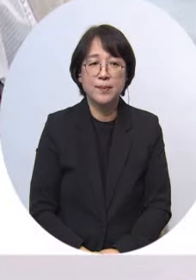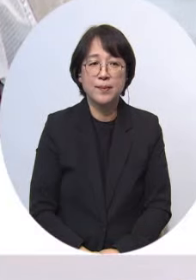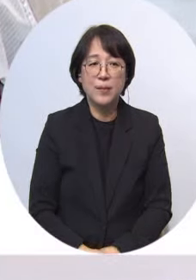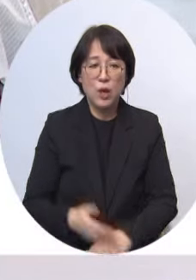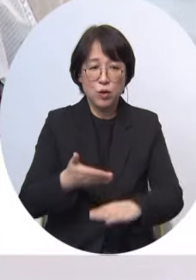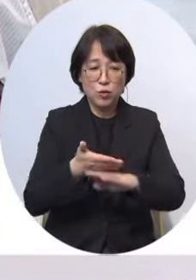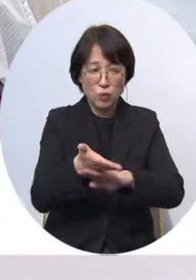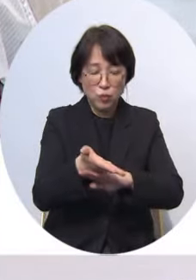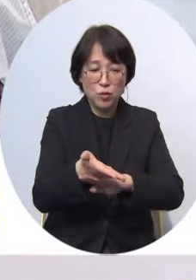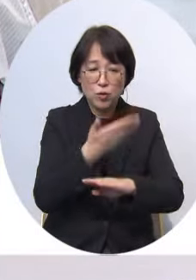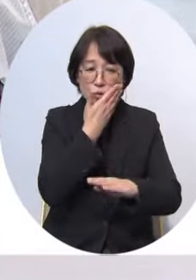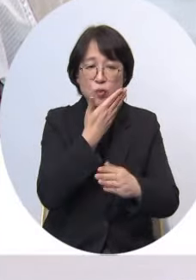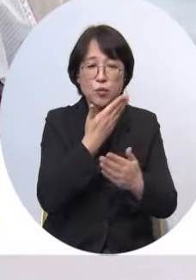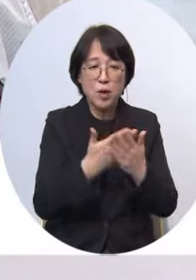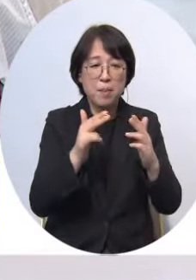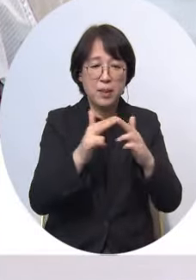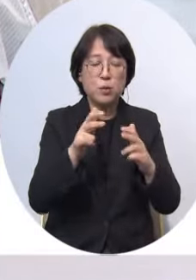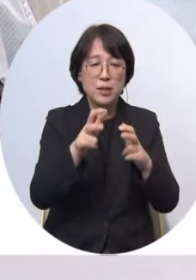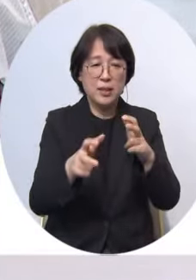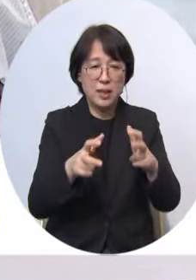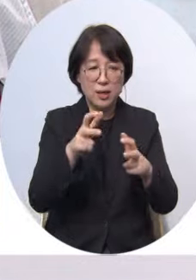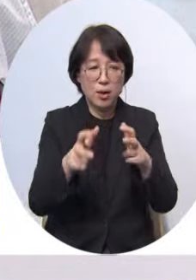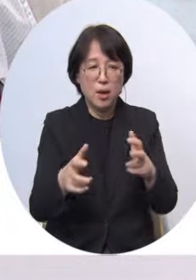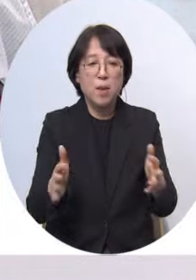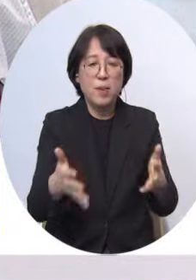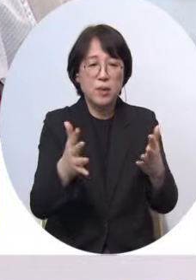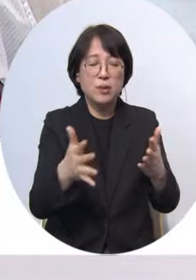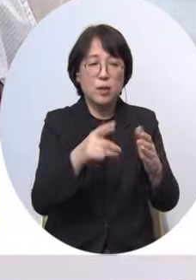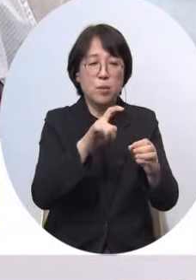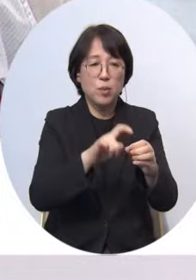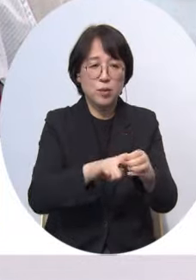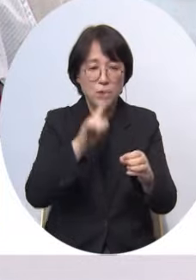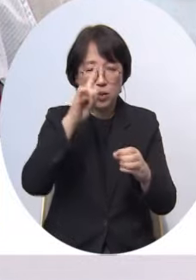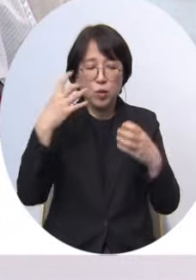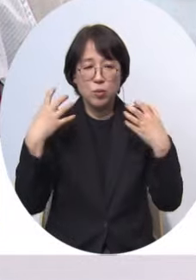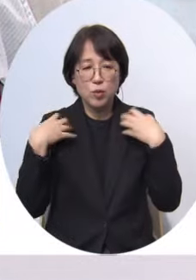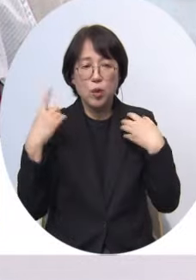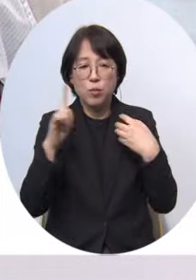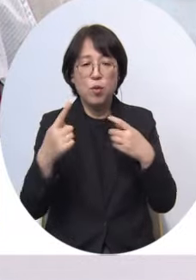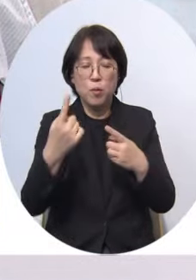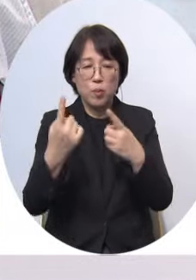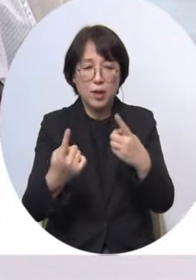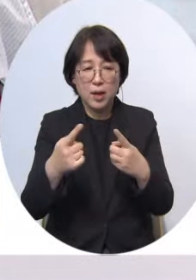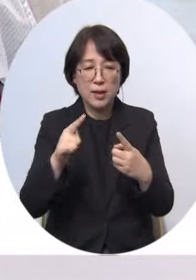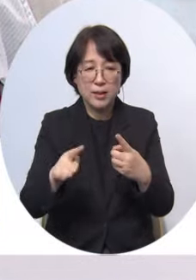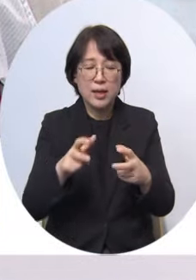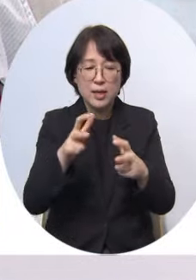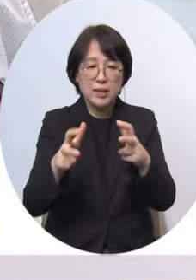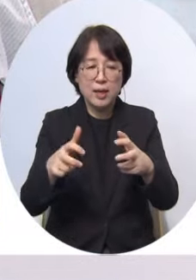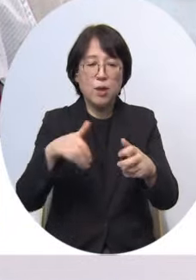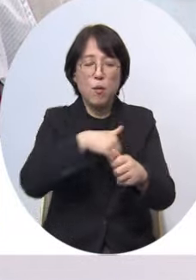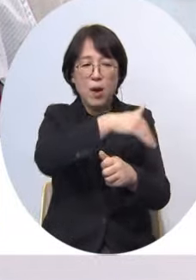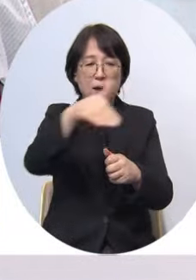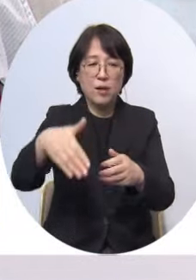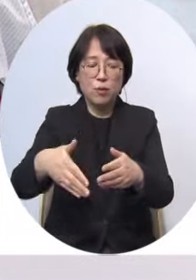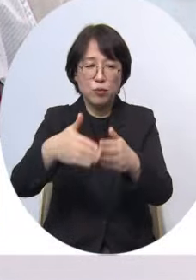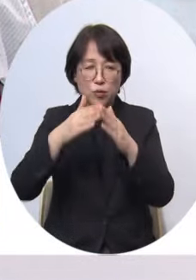수출 효자인 반도체 산업에 날개를 달아주기 위해서 정부는 무엇보다 생태계 구축의 속도를 내기로 했습니다.